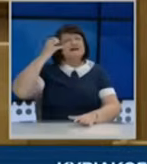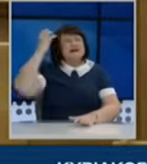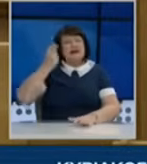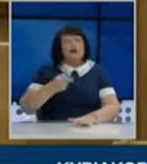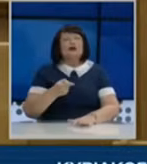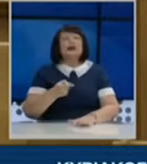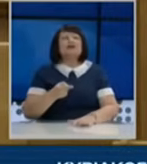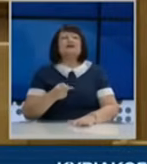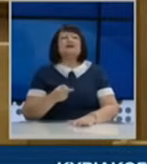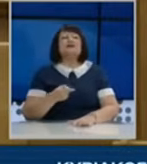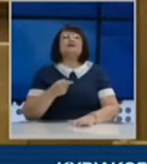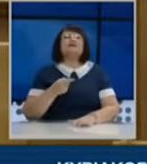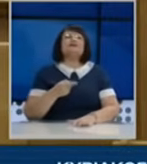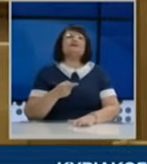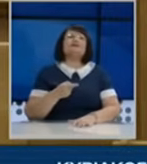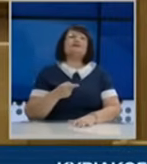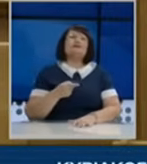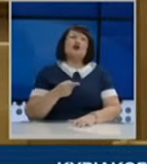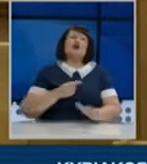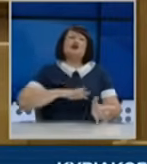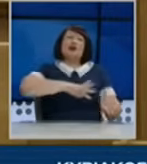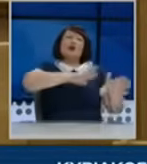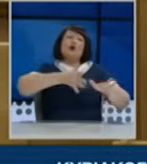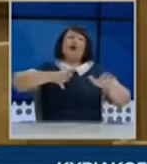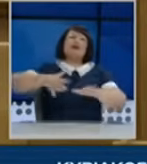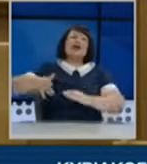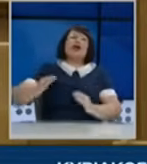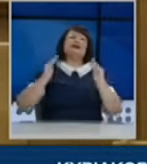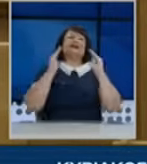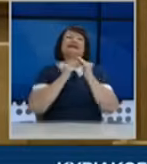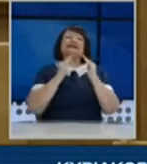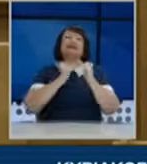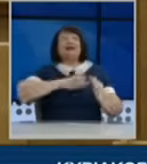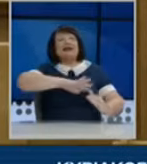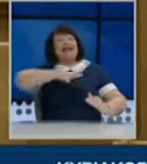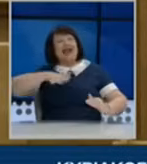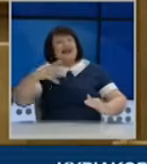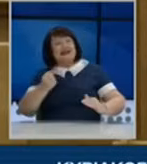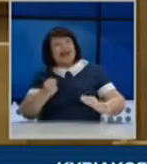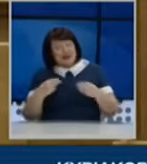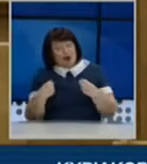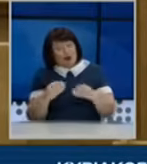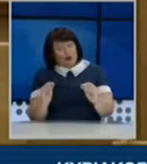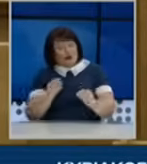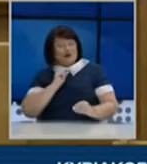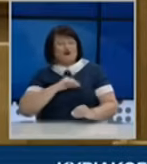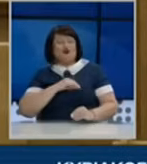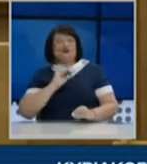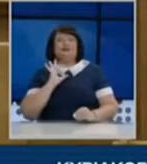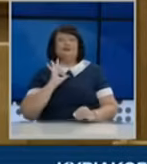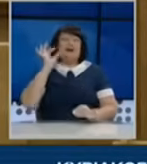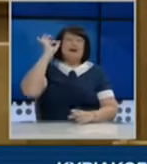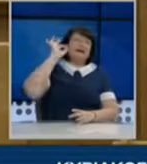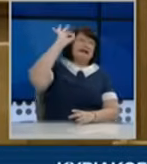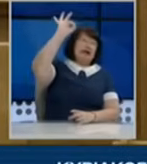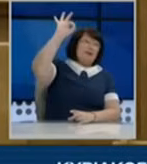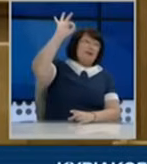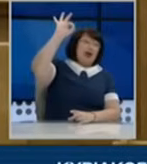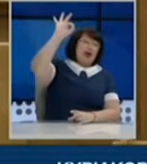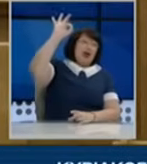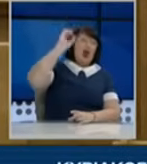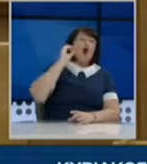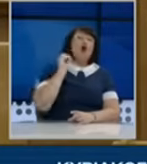μπορέσει να γίνει παραθαλάσσιο το σπίτι του πατέρα που πρέπει στο βουνό. Μπα και το πουλήσω μετά και πάρω χρήματα. Δηλαδή αυτή η τρύπα στο όζον τι έγινε? Έκλεισε